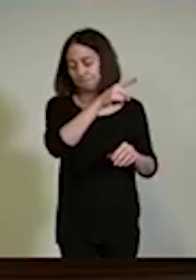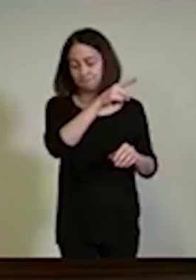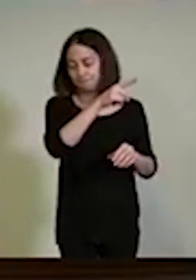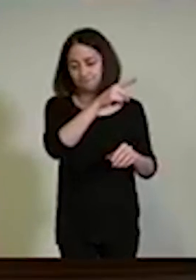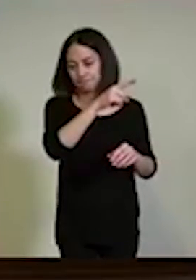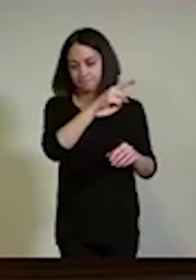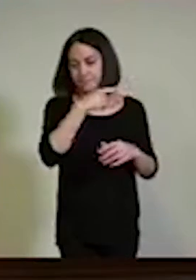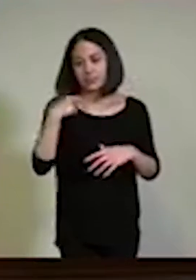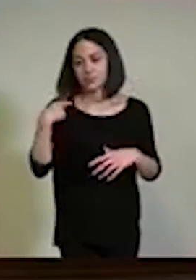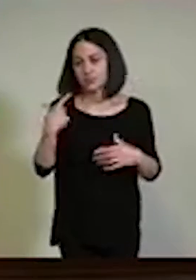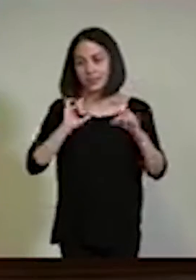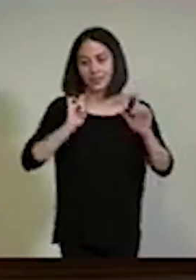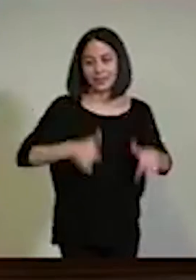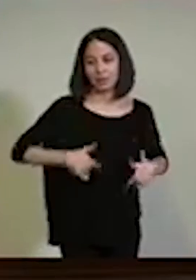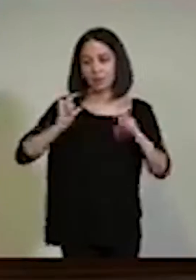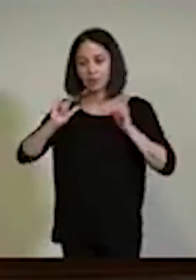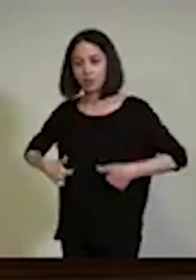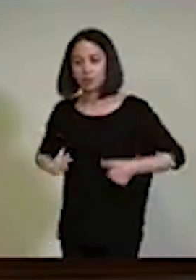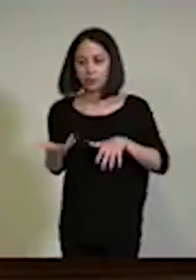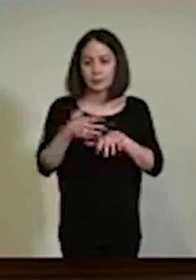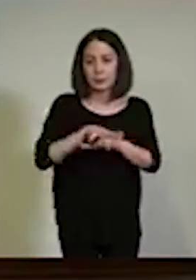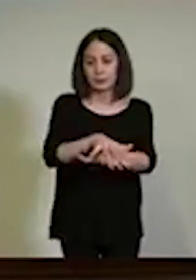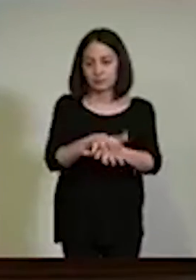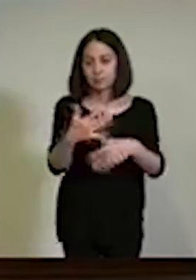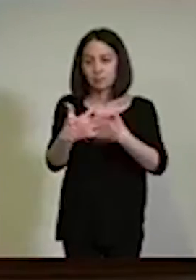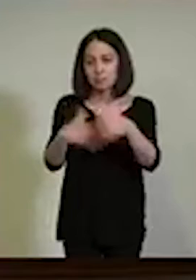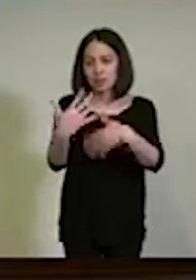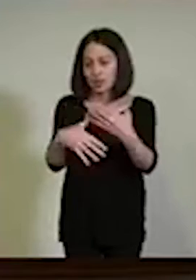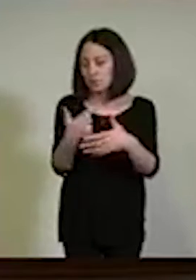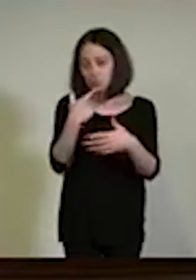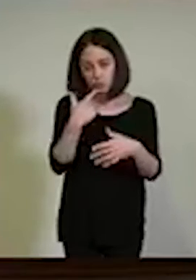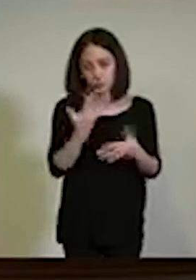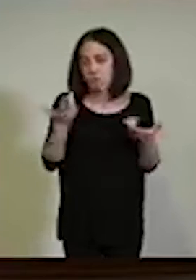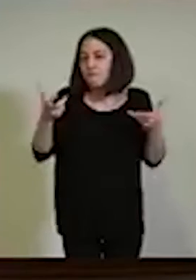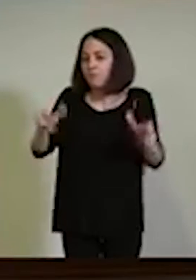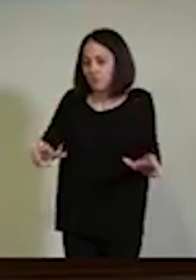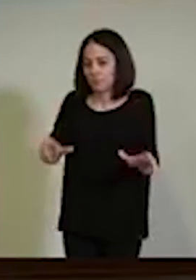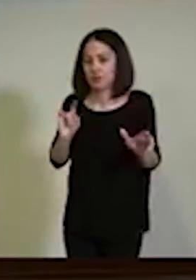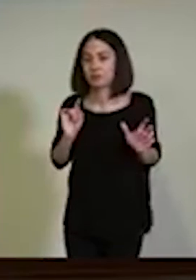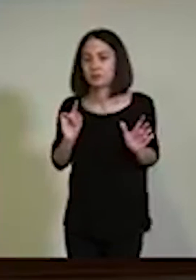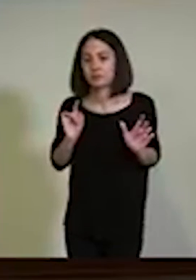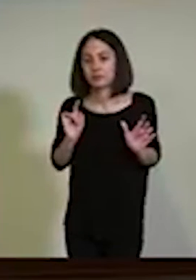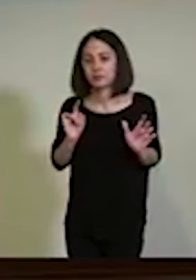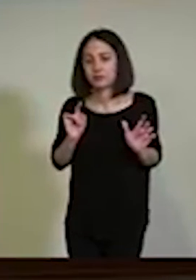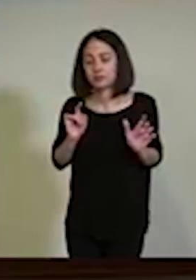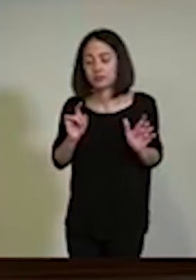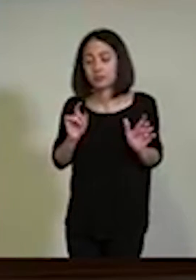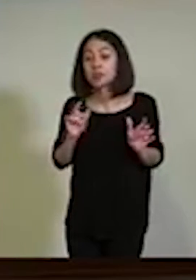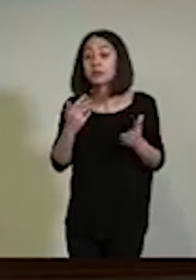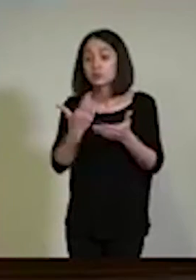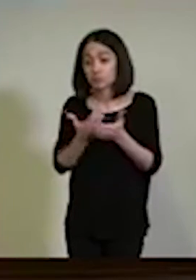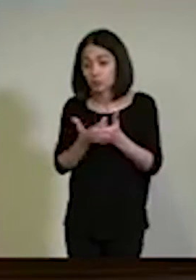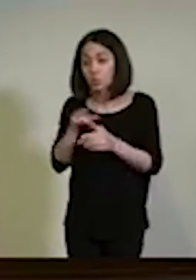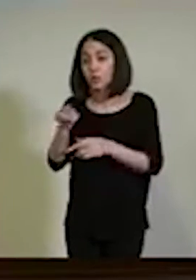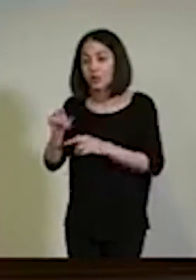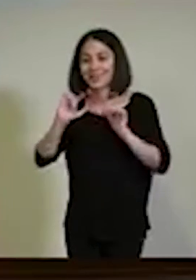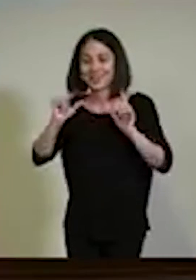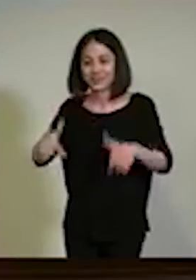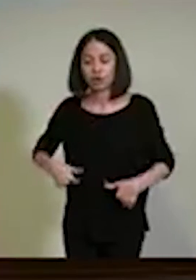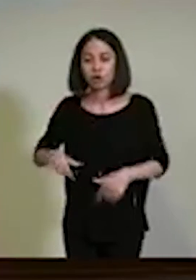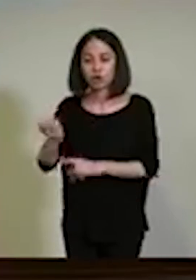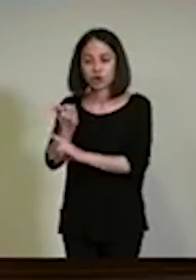un brassage d'école, compte tenu de la situation sanitaire, soit réalisé. Et du coup, l'école Schweitzer